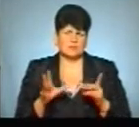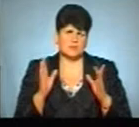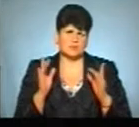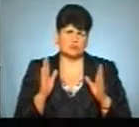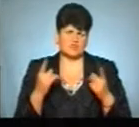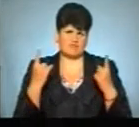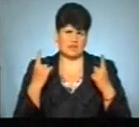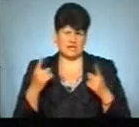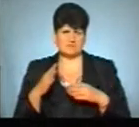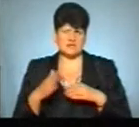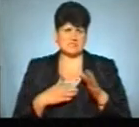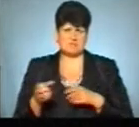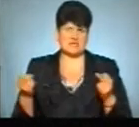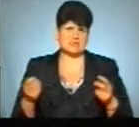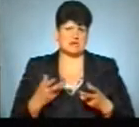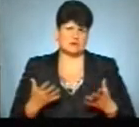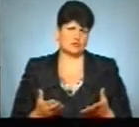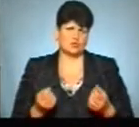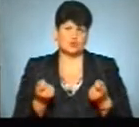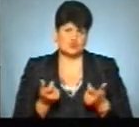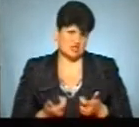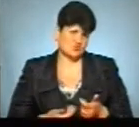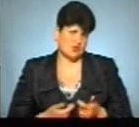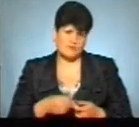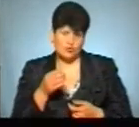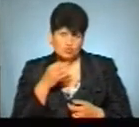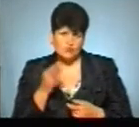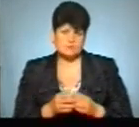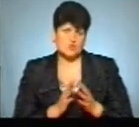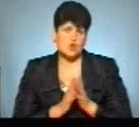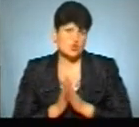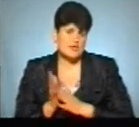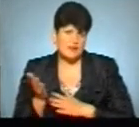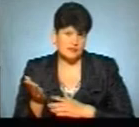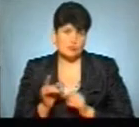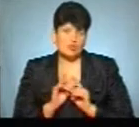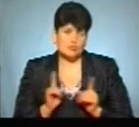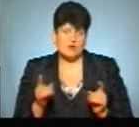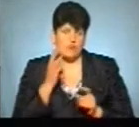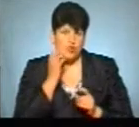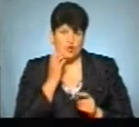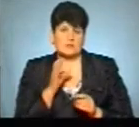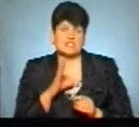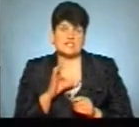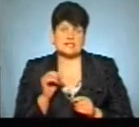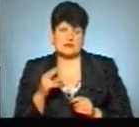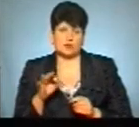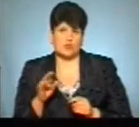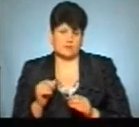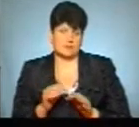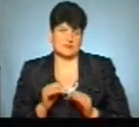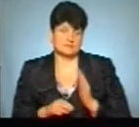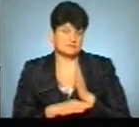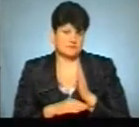фахівцем, знавцем, трошки мати життєвого досвіду з рослинами, особливо фруктовими чи садовими рослинами. Там